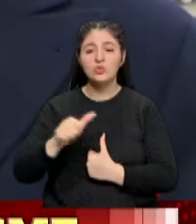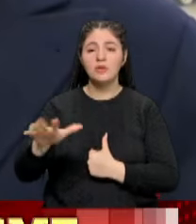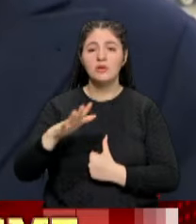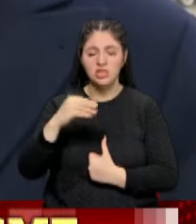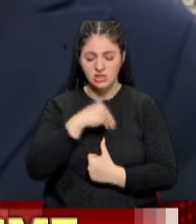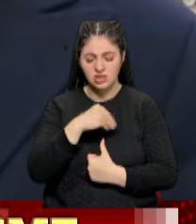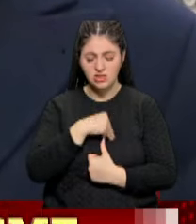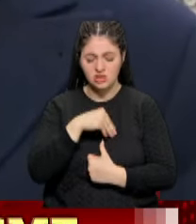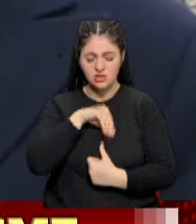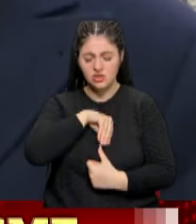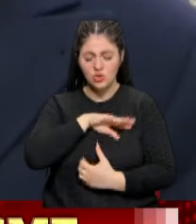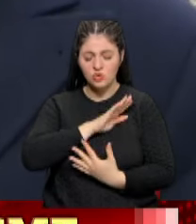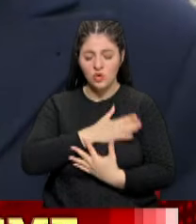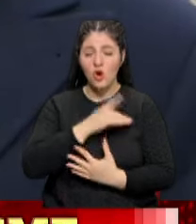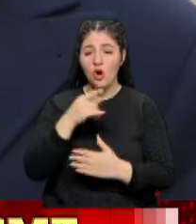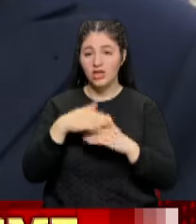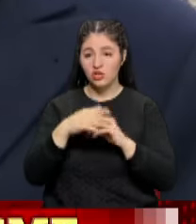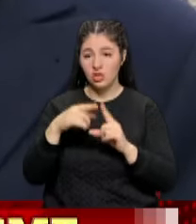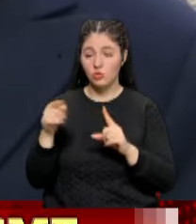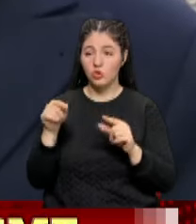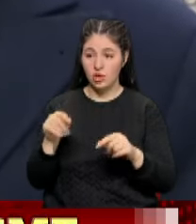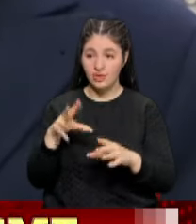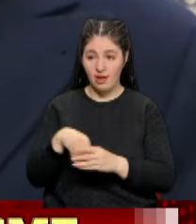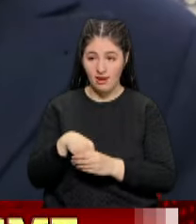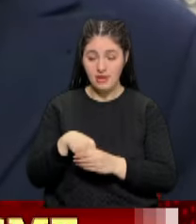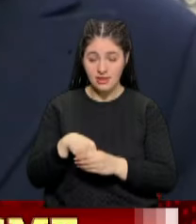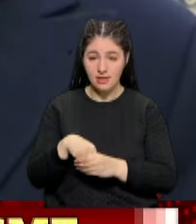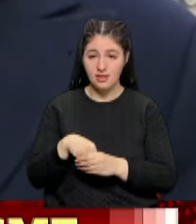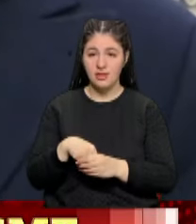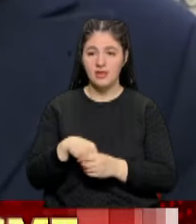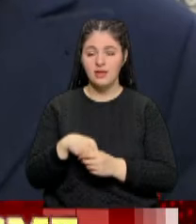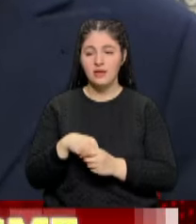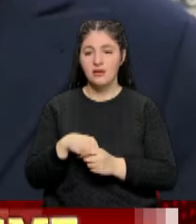uzaklaşmadı. O gece itibariyle şu an dahil